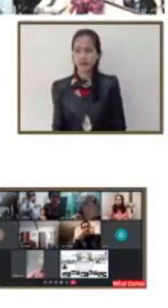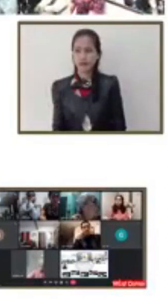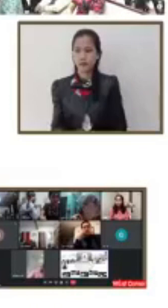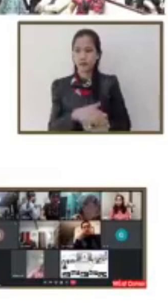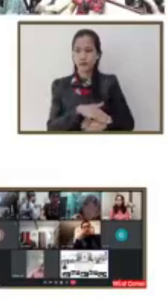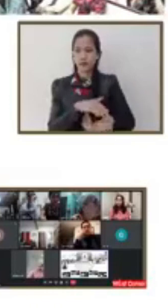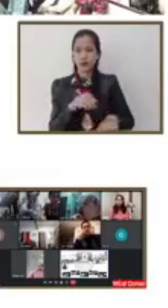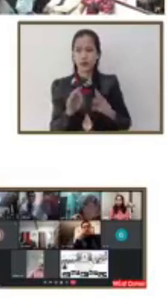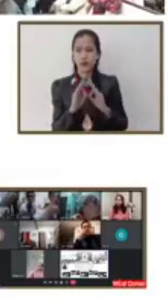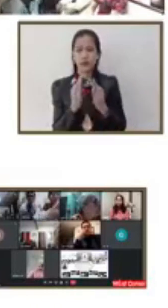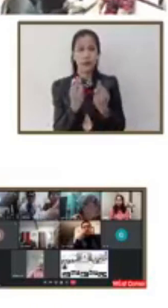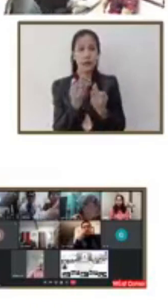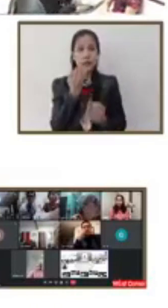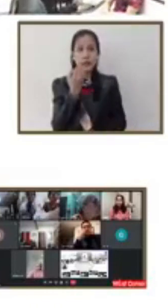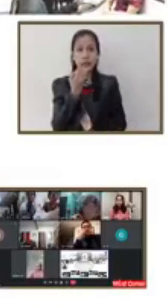And si Maki.